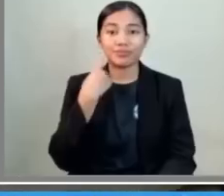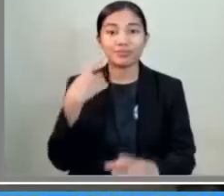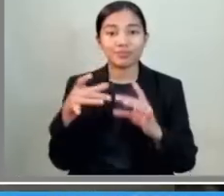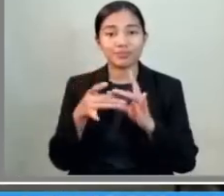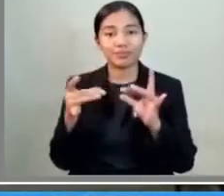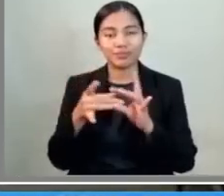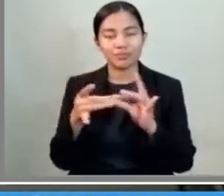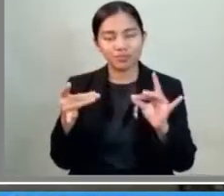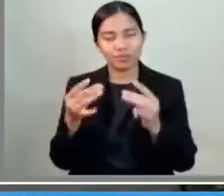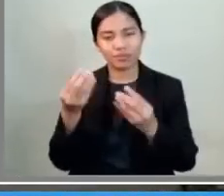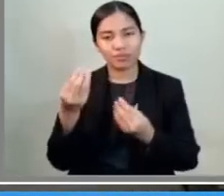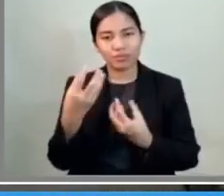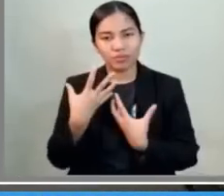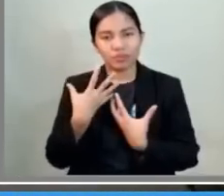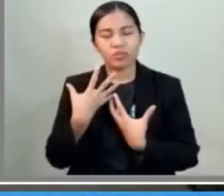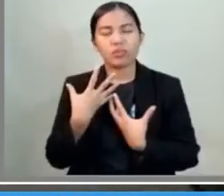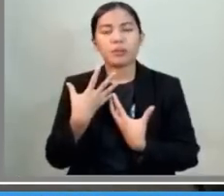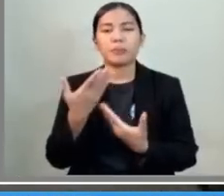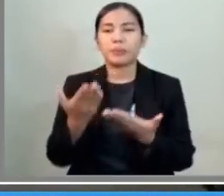ang